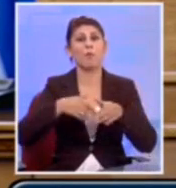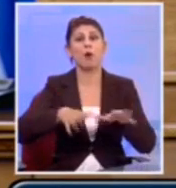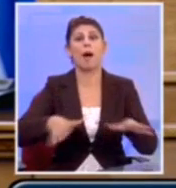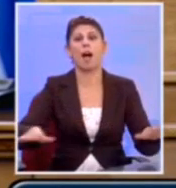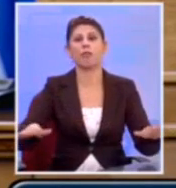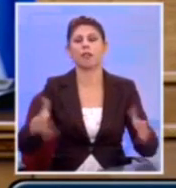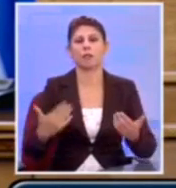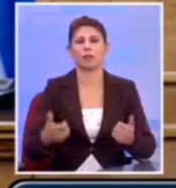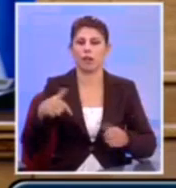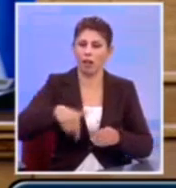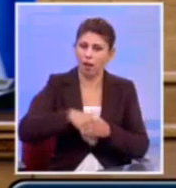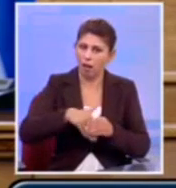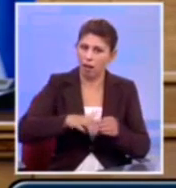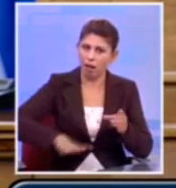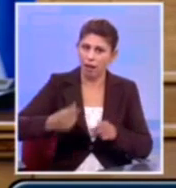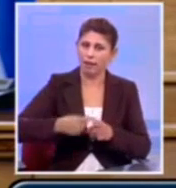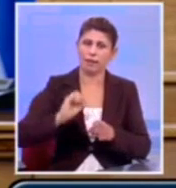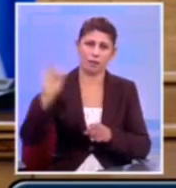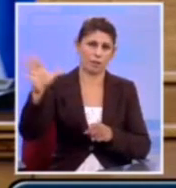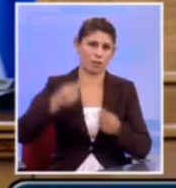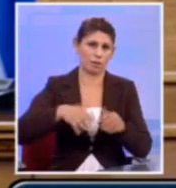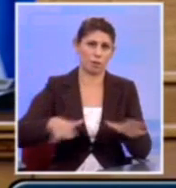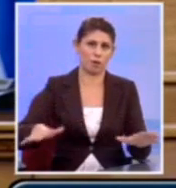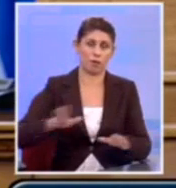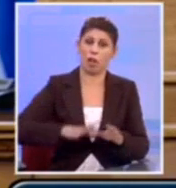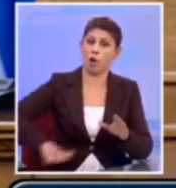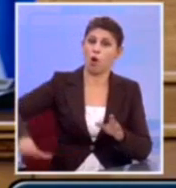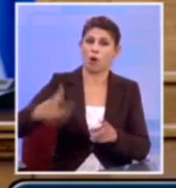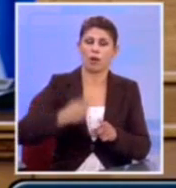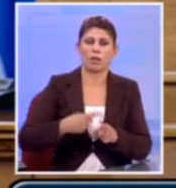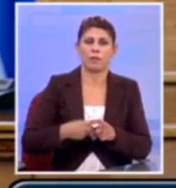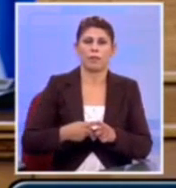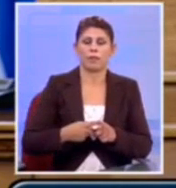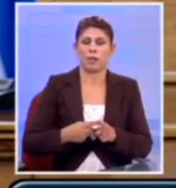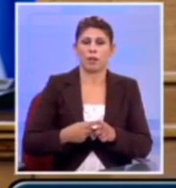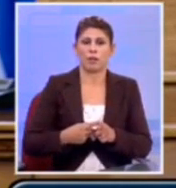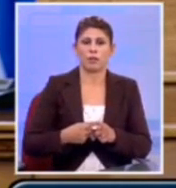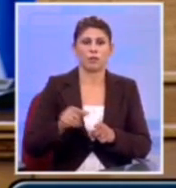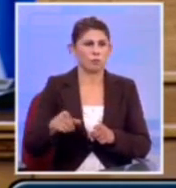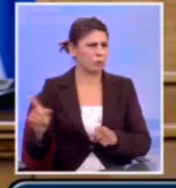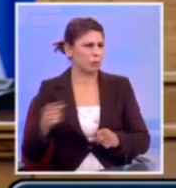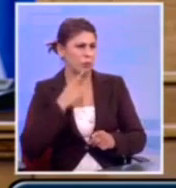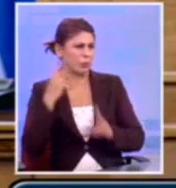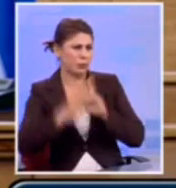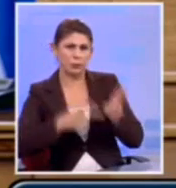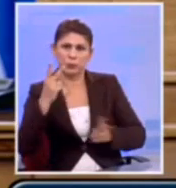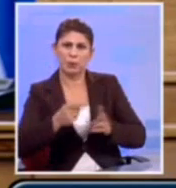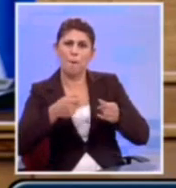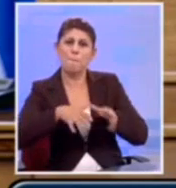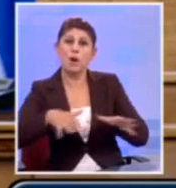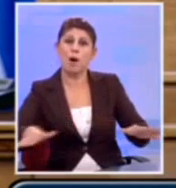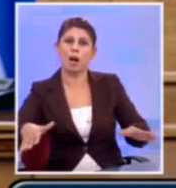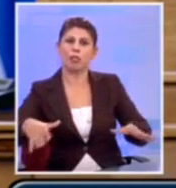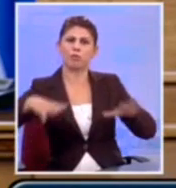τους, ντόπιας και ξένης. Ένας λαός που αποδιοπομπαίος λαός μέσω της προπαγάνδας